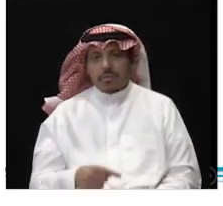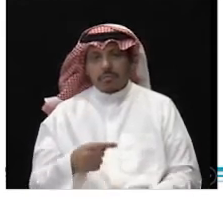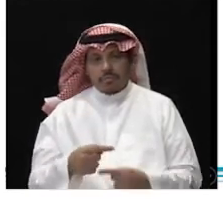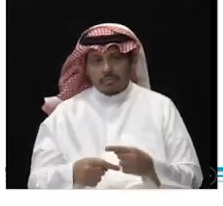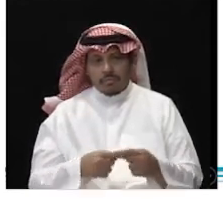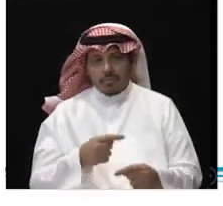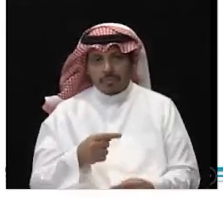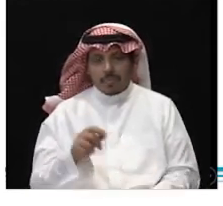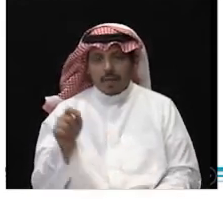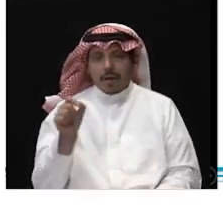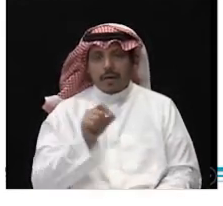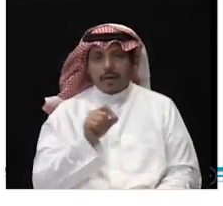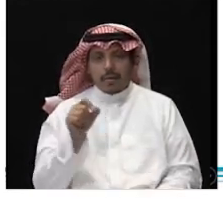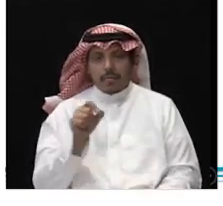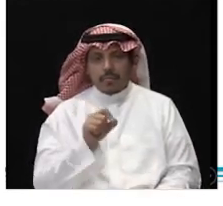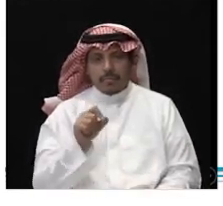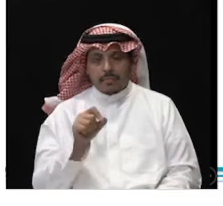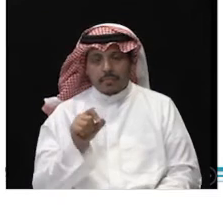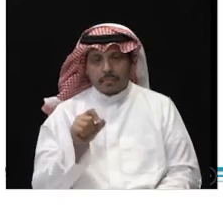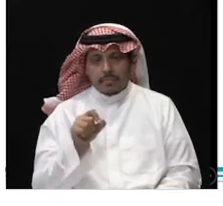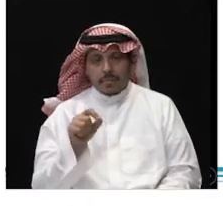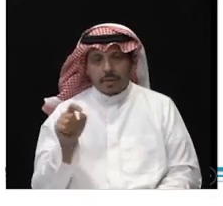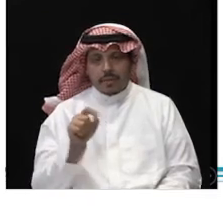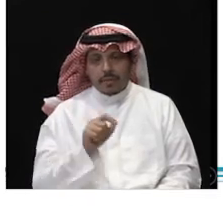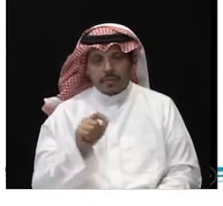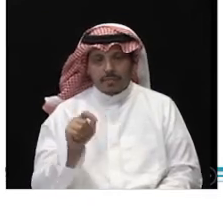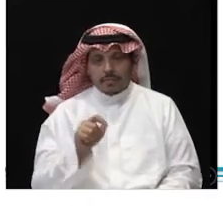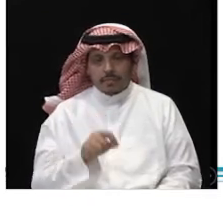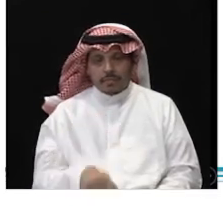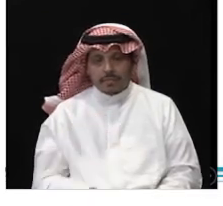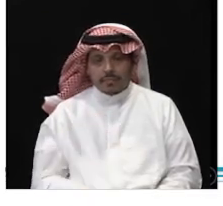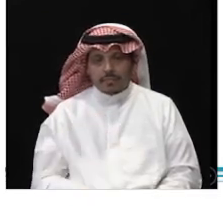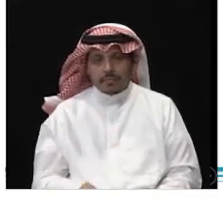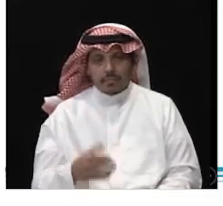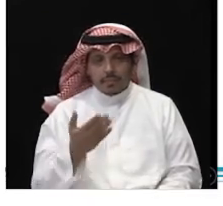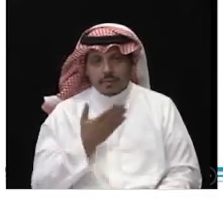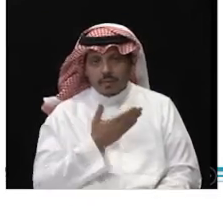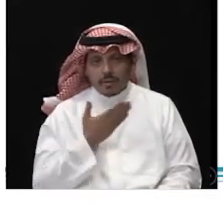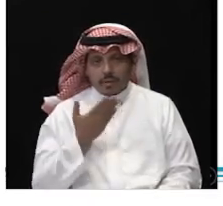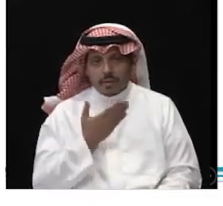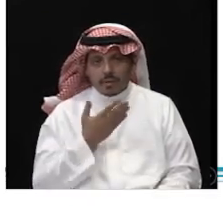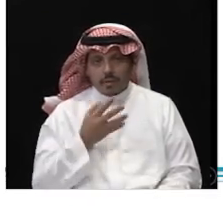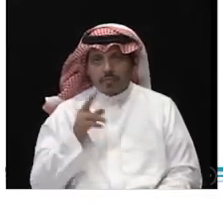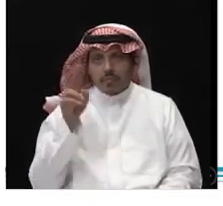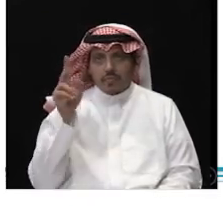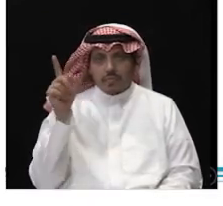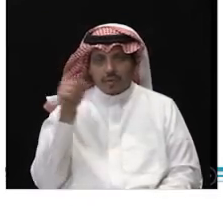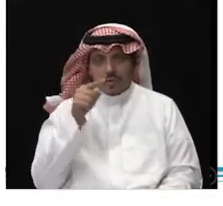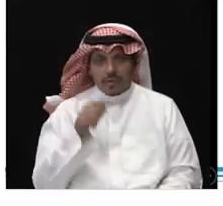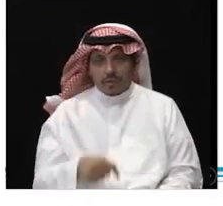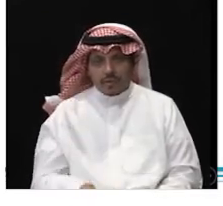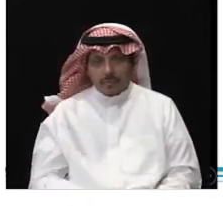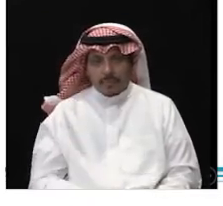نواصل، قلم، أحسنتم، قلم. طيب اقرأوها مع تنوين الفتح،